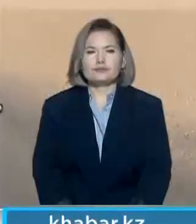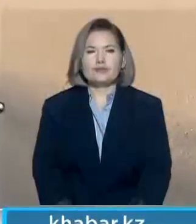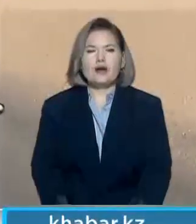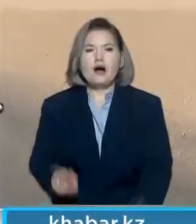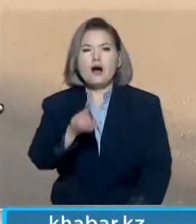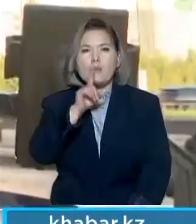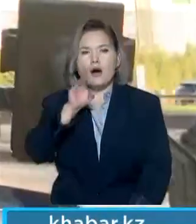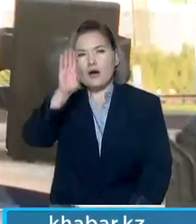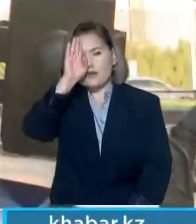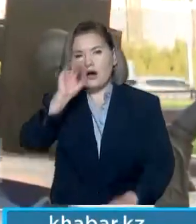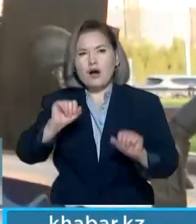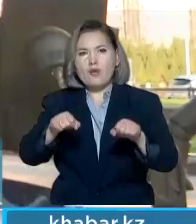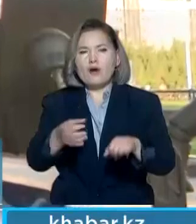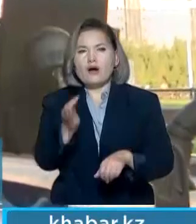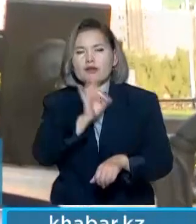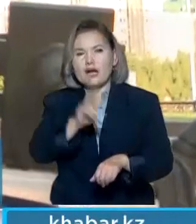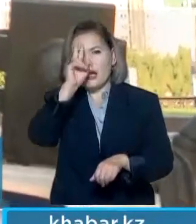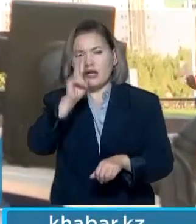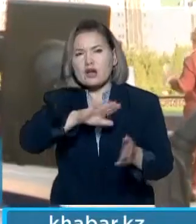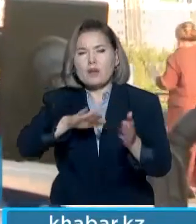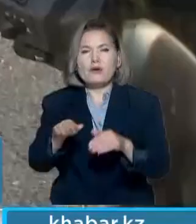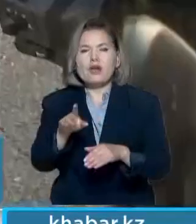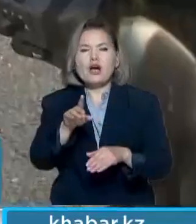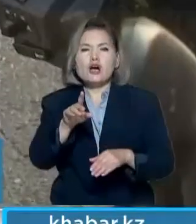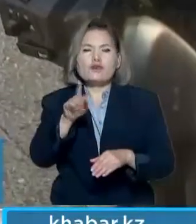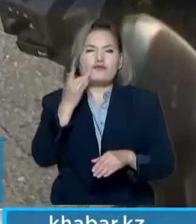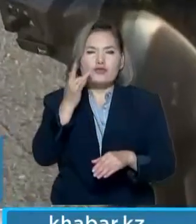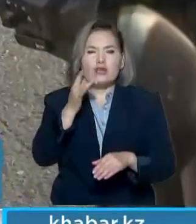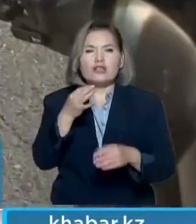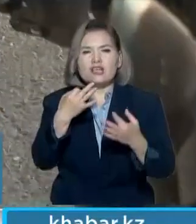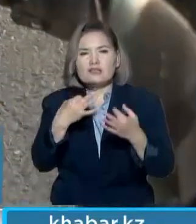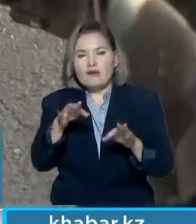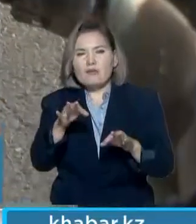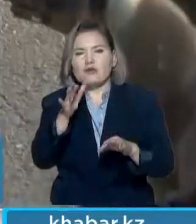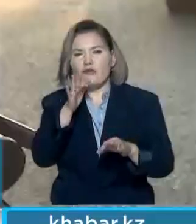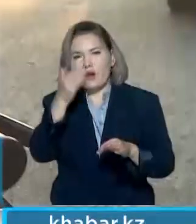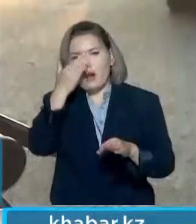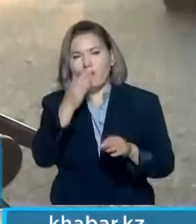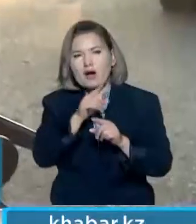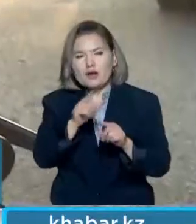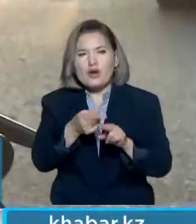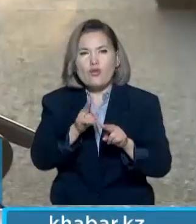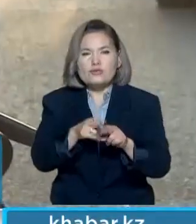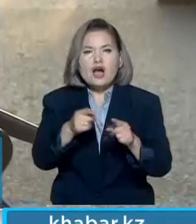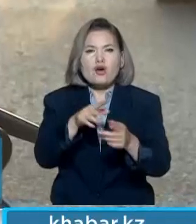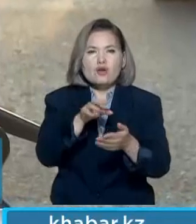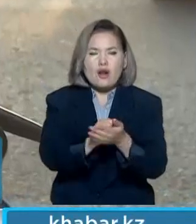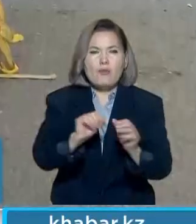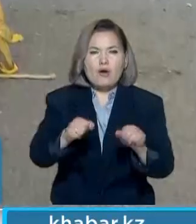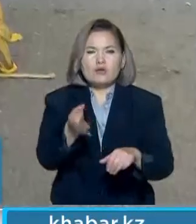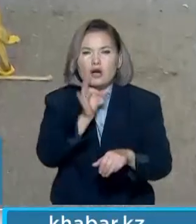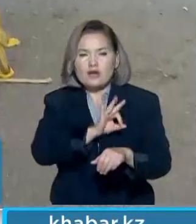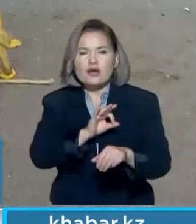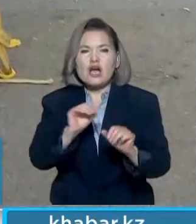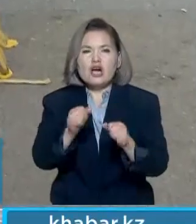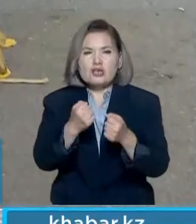Нұрлан мопед тізгіндегелі небәрі 2 ай өтті. Жазғы уақытта нәпақасын табу үшін жас жігіт бұл көлікті жалғалған. Шығына аз, жылдамдығы